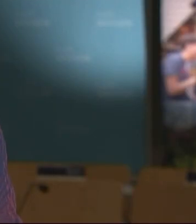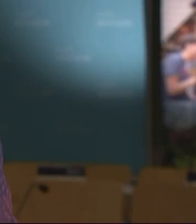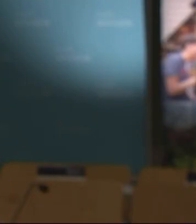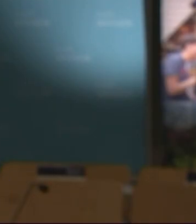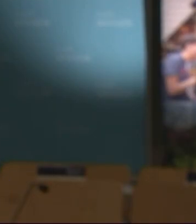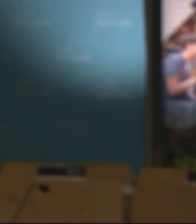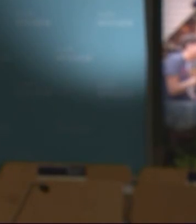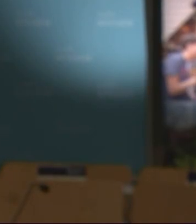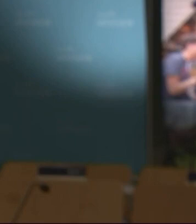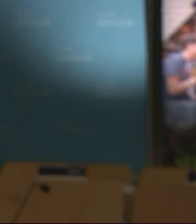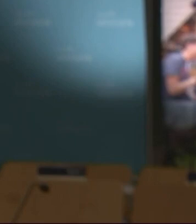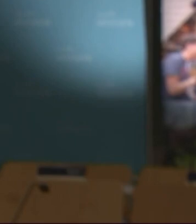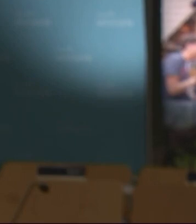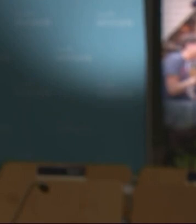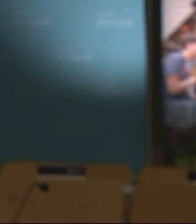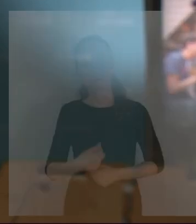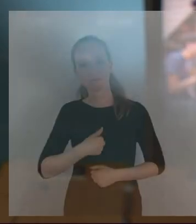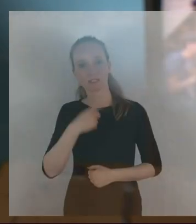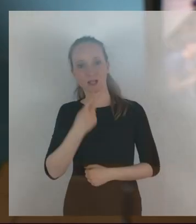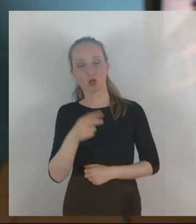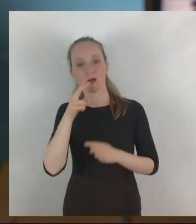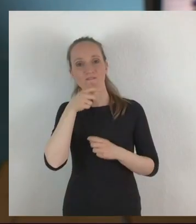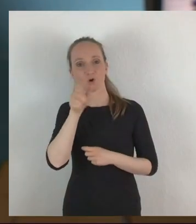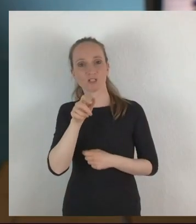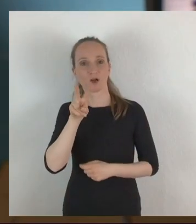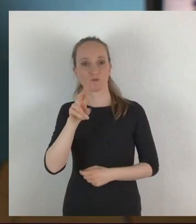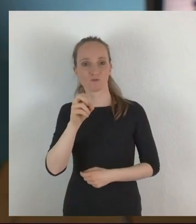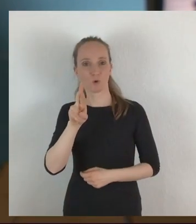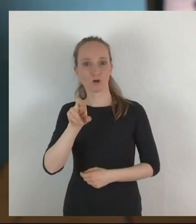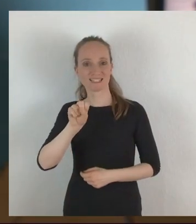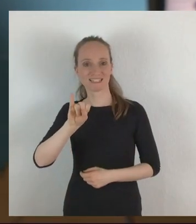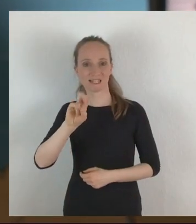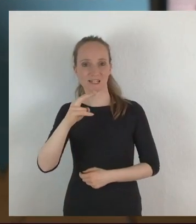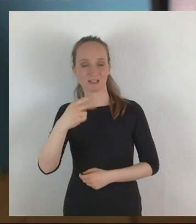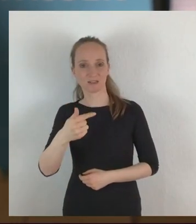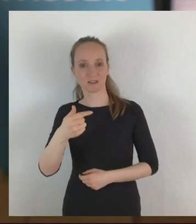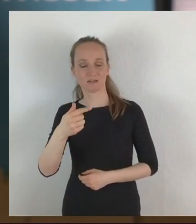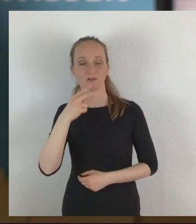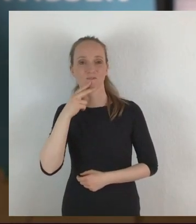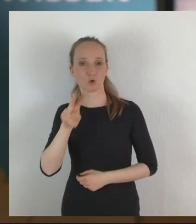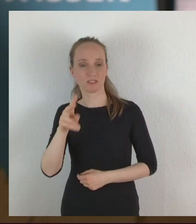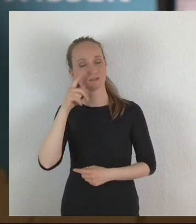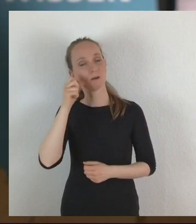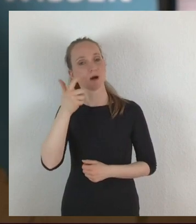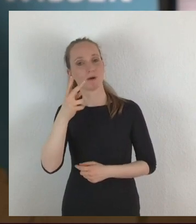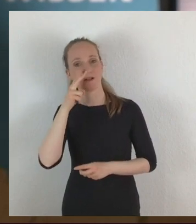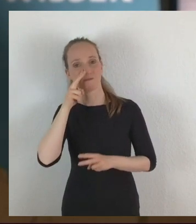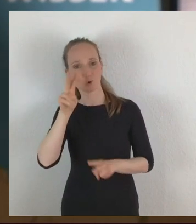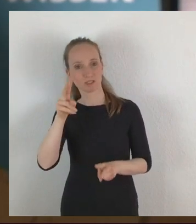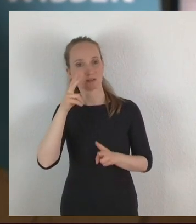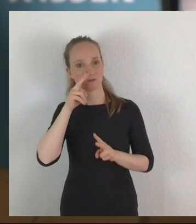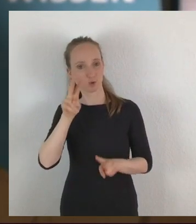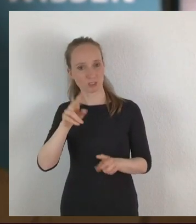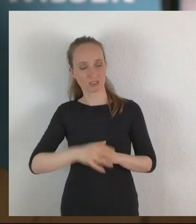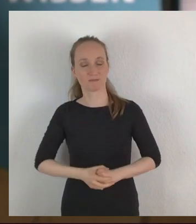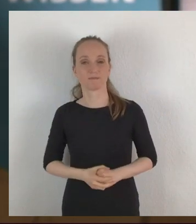probieren das mal mit unserer Dolmetscherin aus. Ich sage das Wort Vorsicht. Ich werde das ein paar Mal